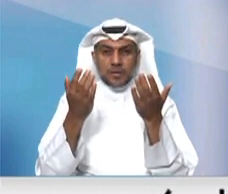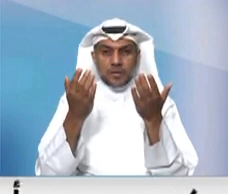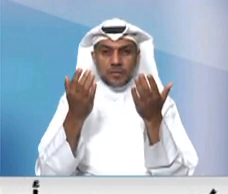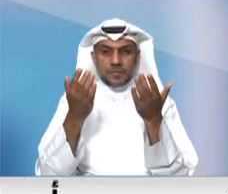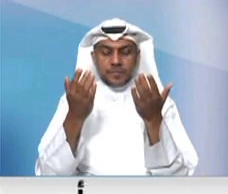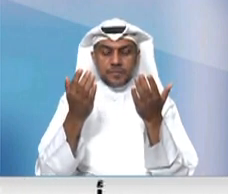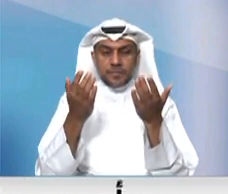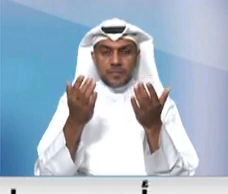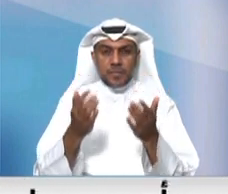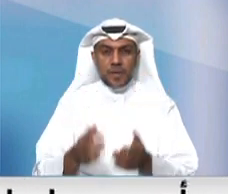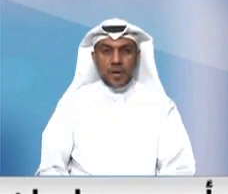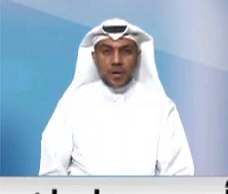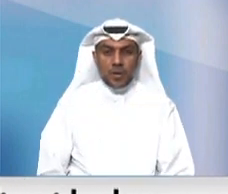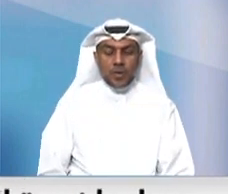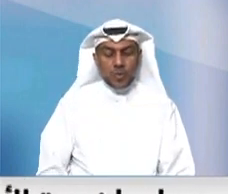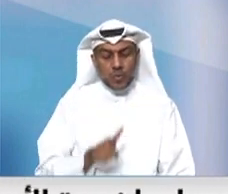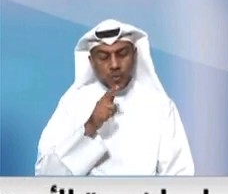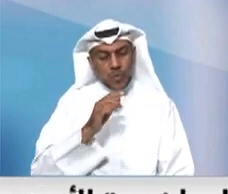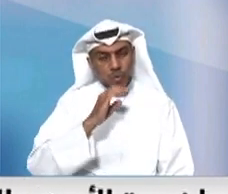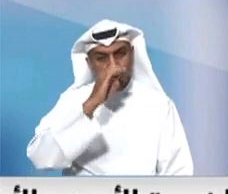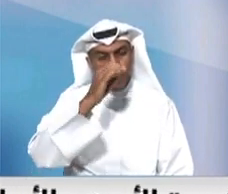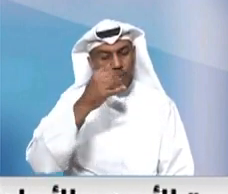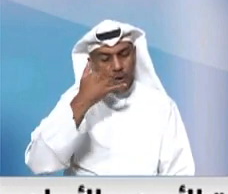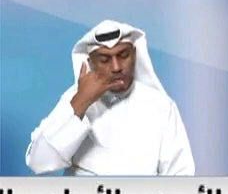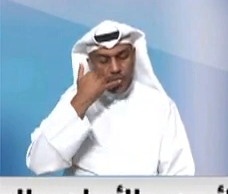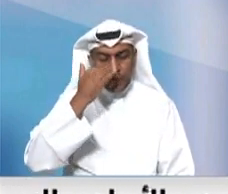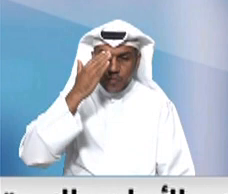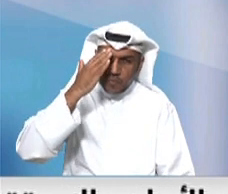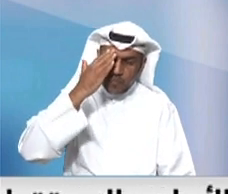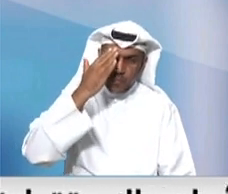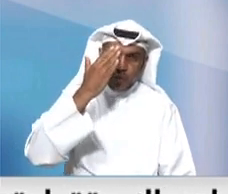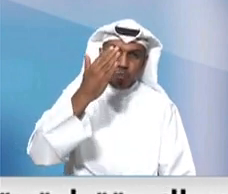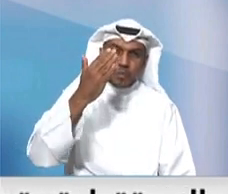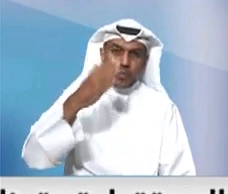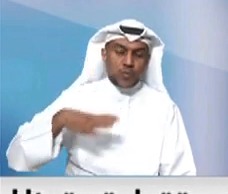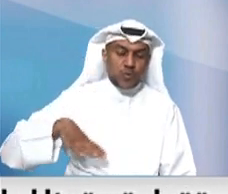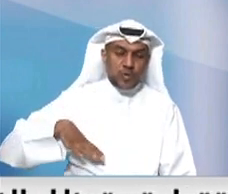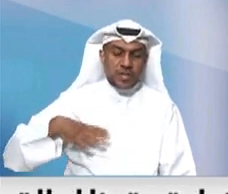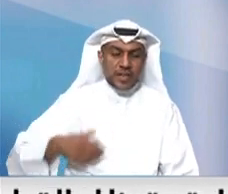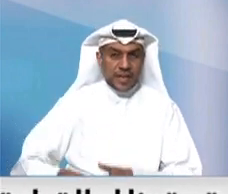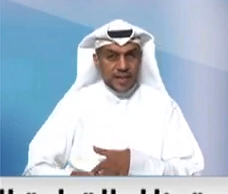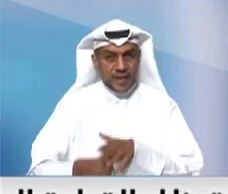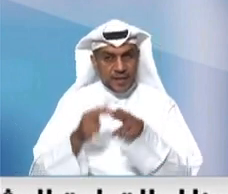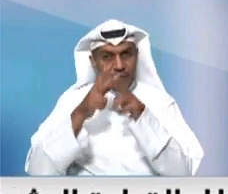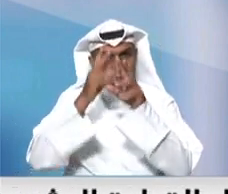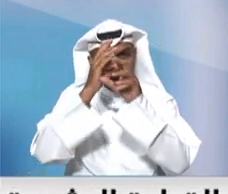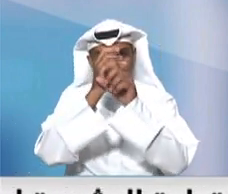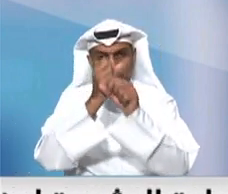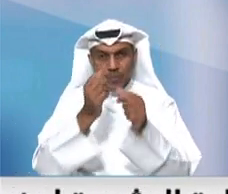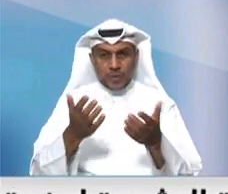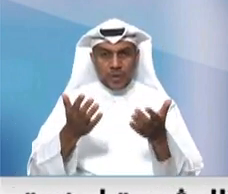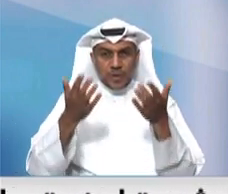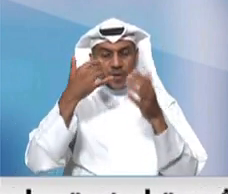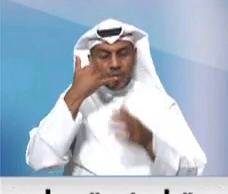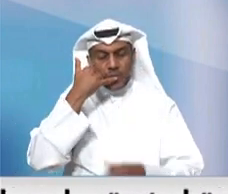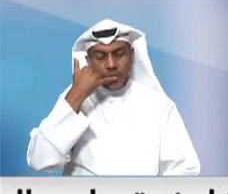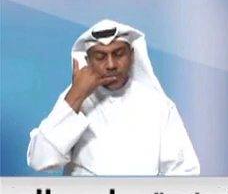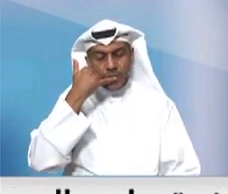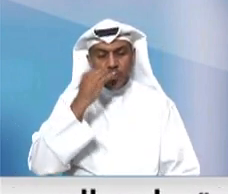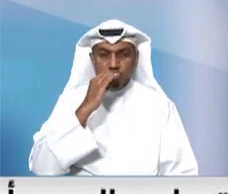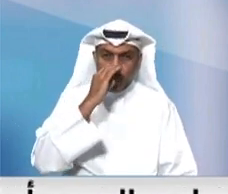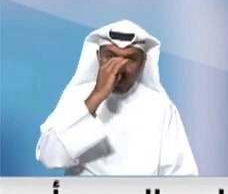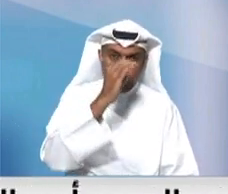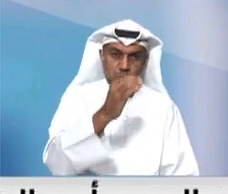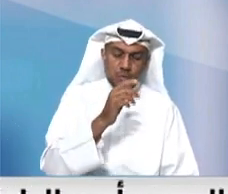ورعا وقد شكر حضره صاحب السمو امير البلاد الشيخ مشعل الاحمد الجابر الصباح حفظه الله ورعاه